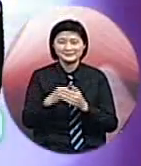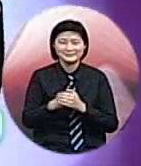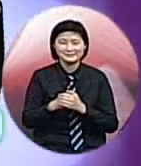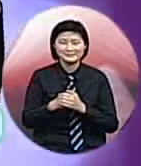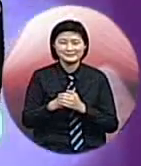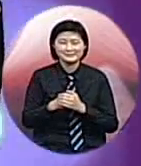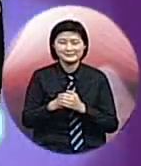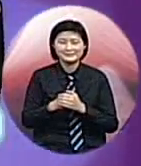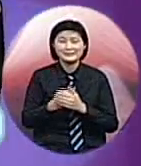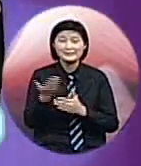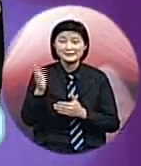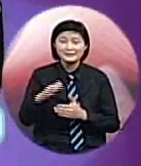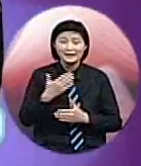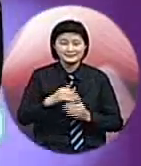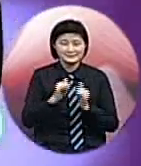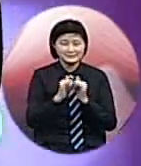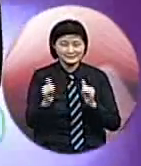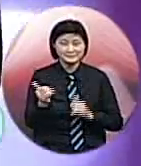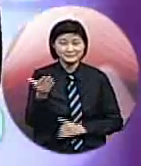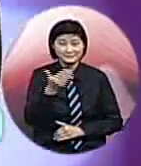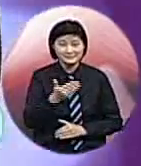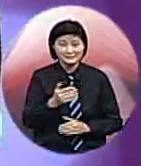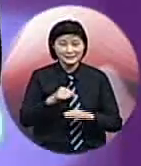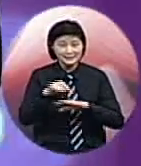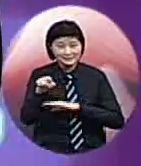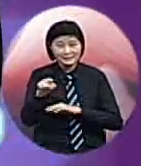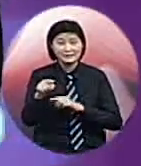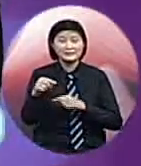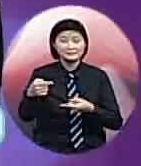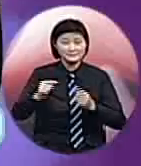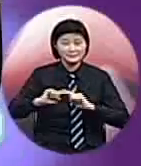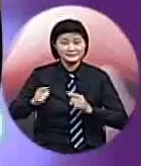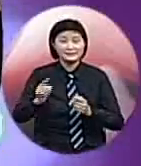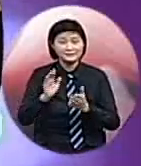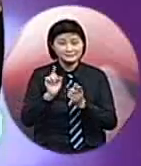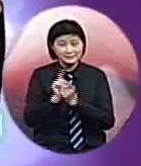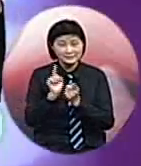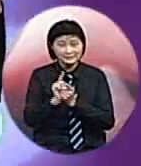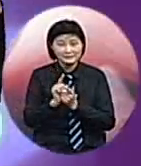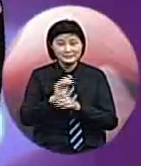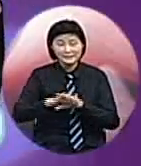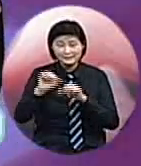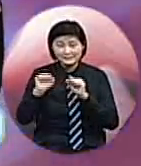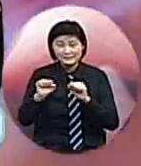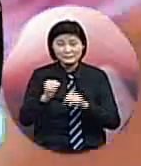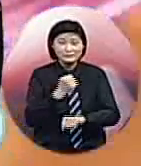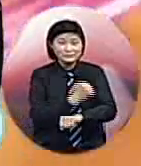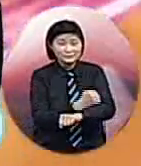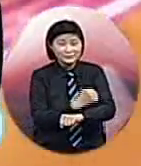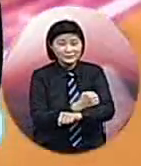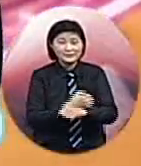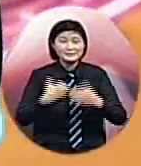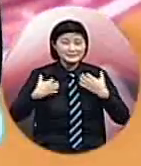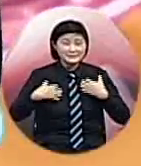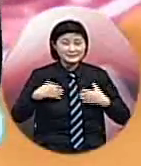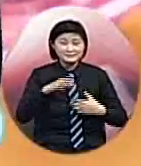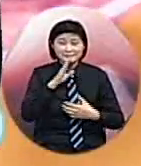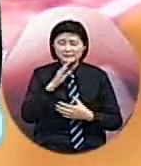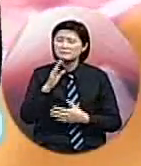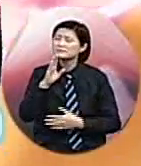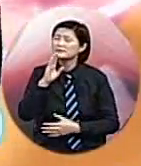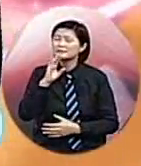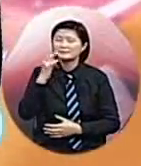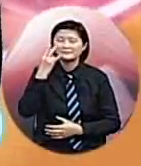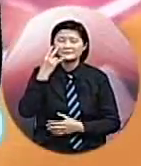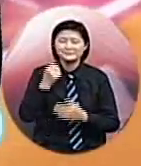인데 그래도 아는 분들이라 이제 나가시다가 들어오시다가 어이 아이고 잘 있어 어, 수고해 네. 재밌죠? 예,